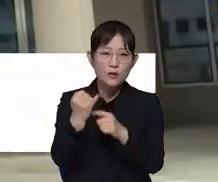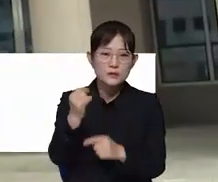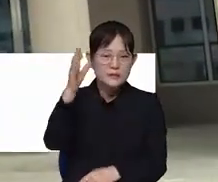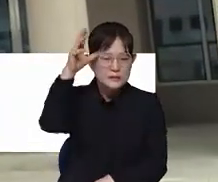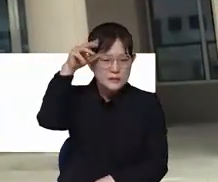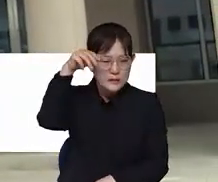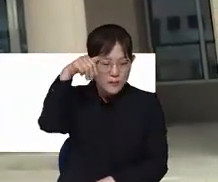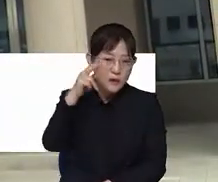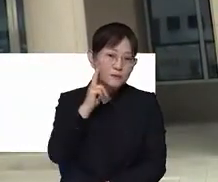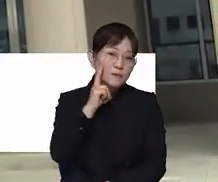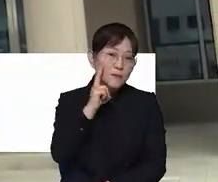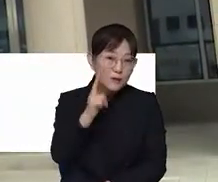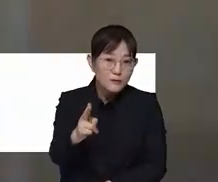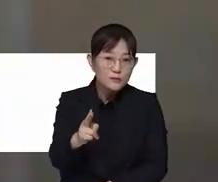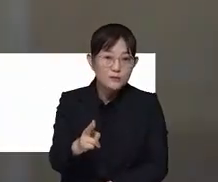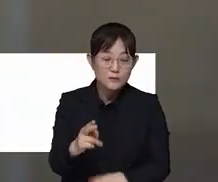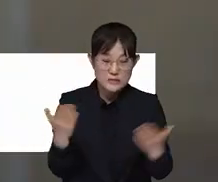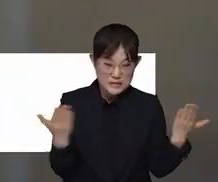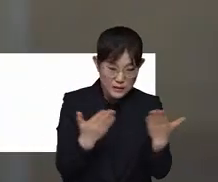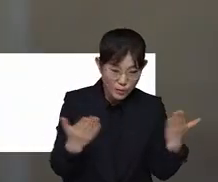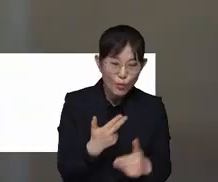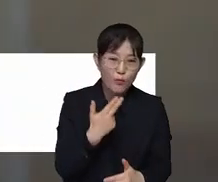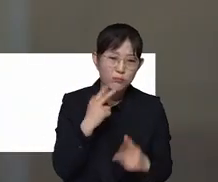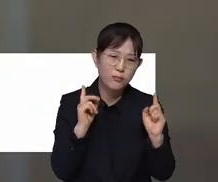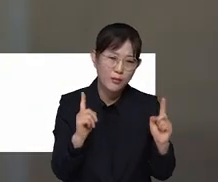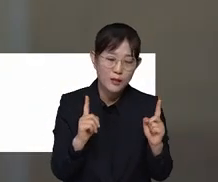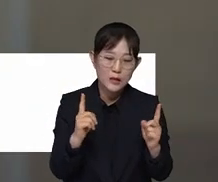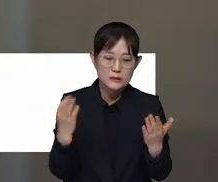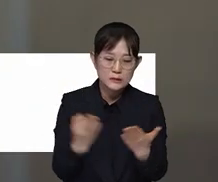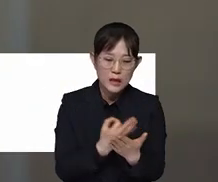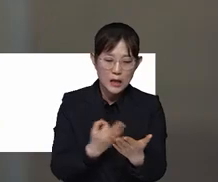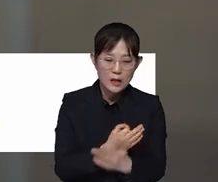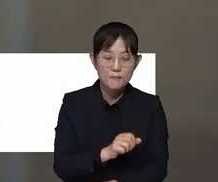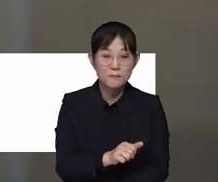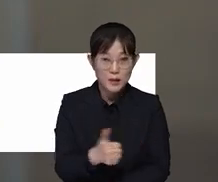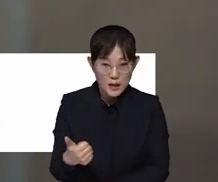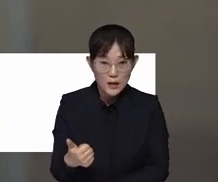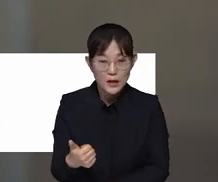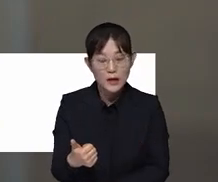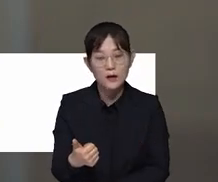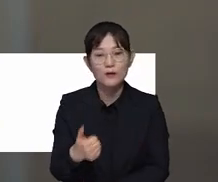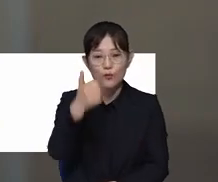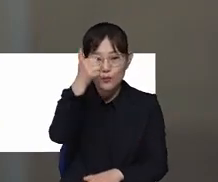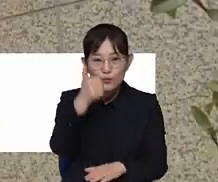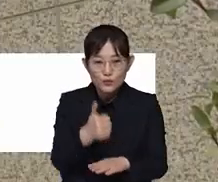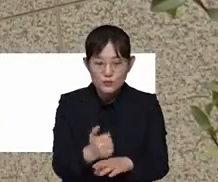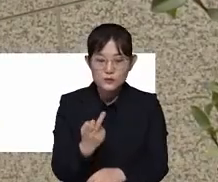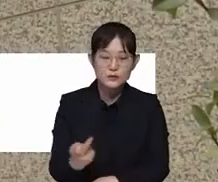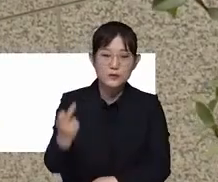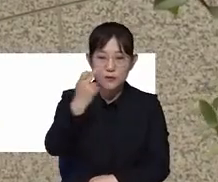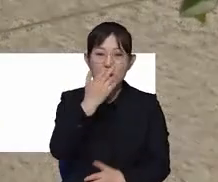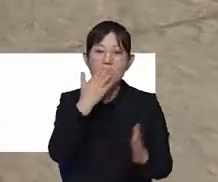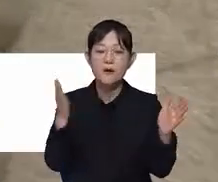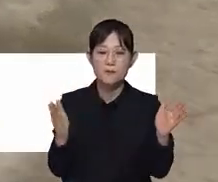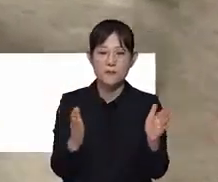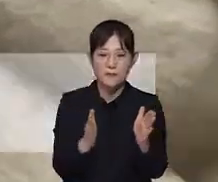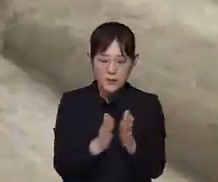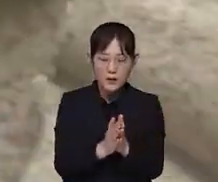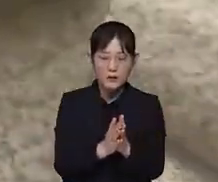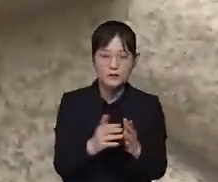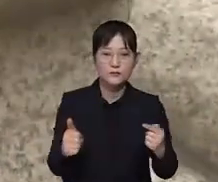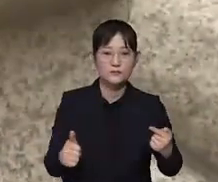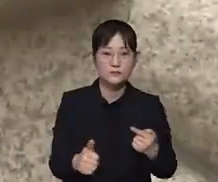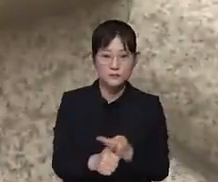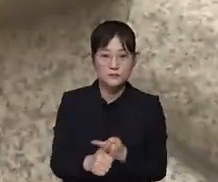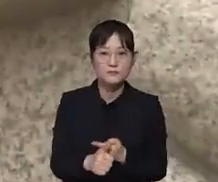치매 증상이 심해지고 직장까지 잃어 생활이 어려워지자 신변을 비관해 숨진 형과 공모해 이 같은 범죄를